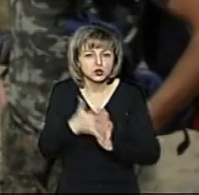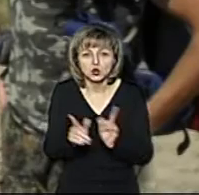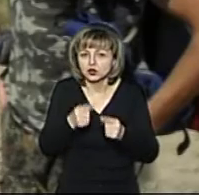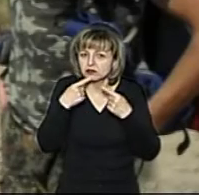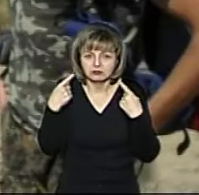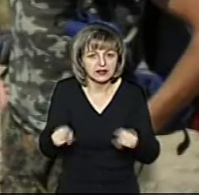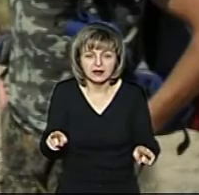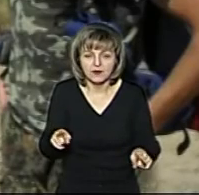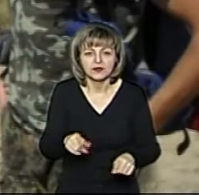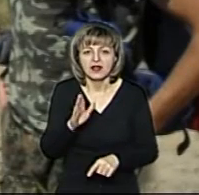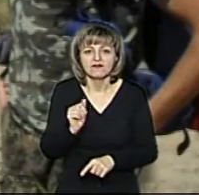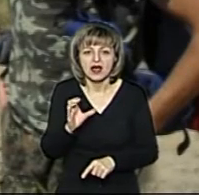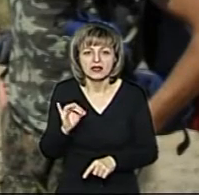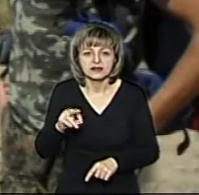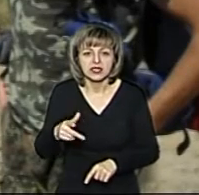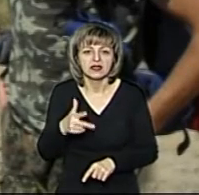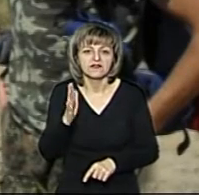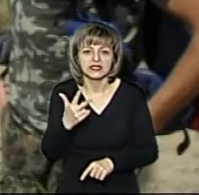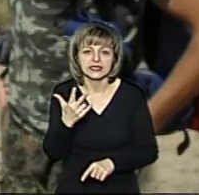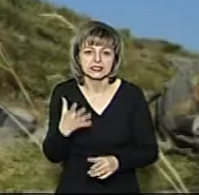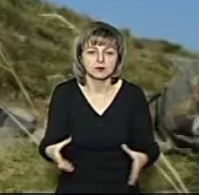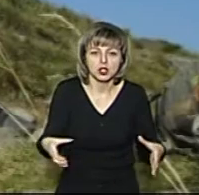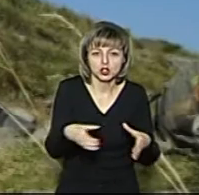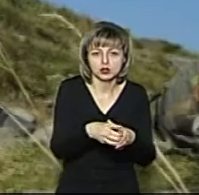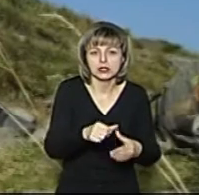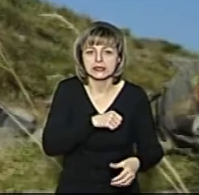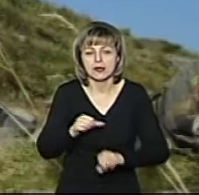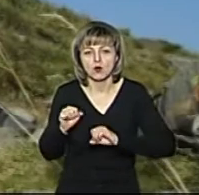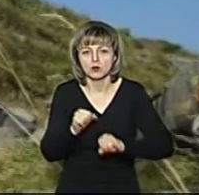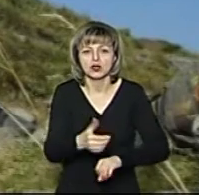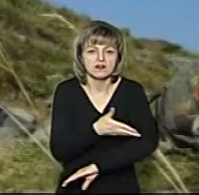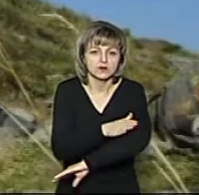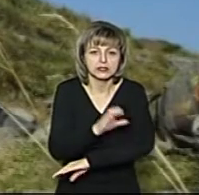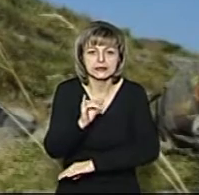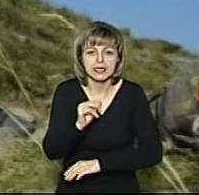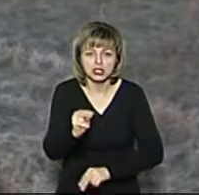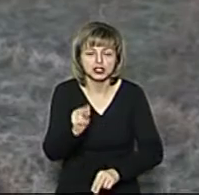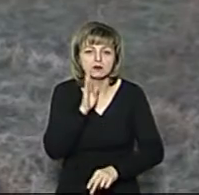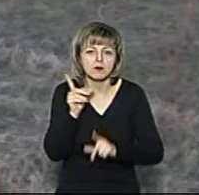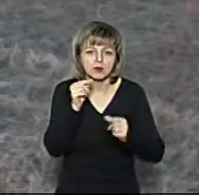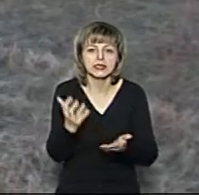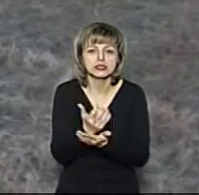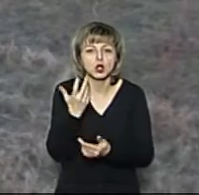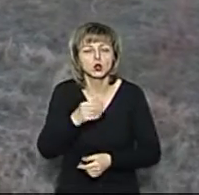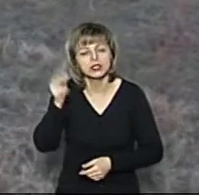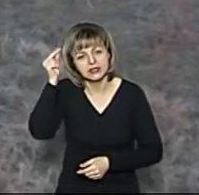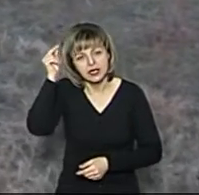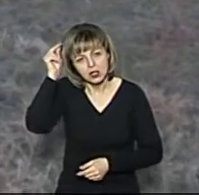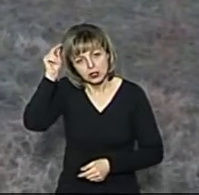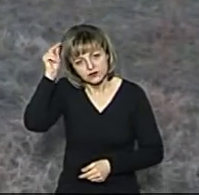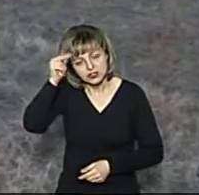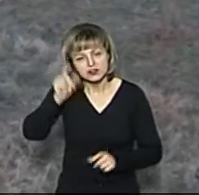те. Василь Мойсей був у 35-й сотні самооборони «Волинська Січ». Мама поїхала на заробітки, коли ще навчався у школі,